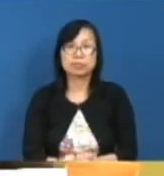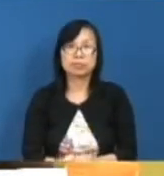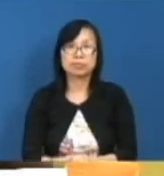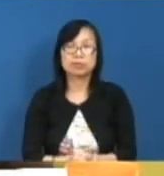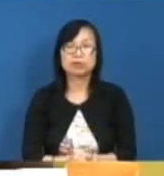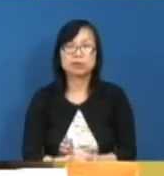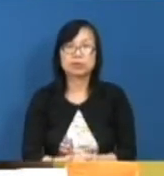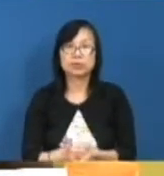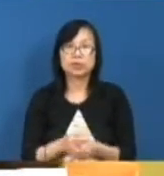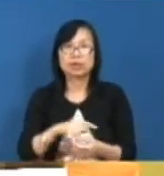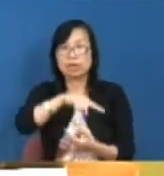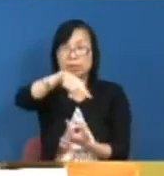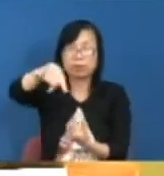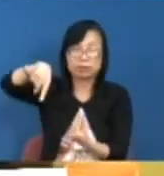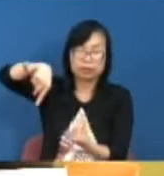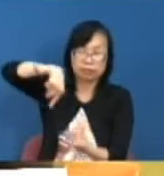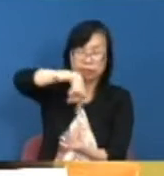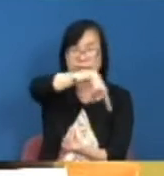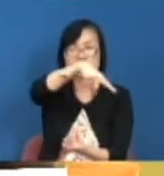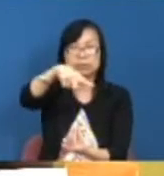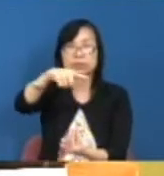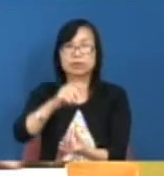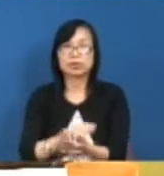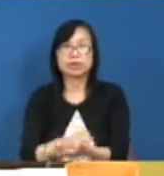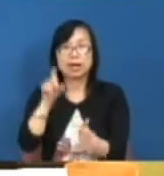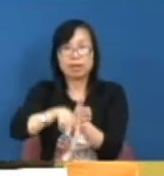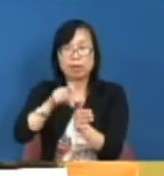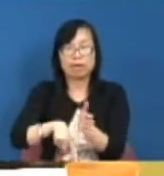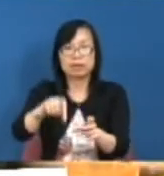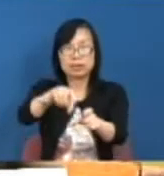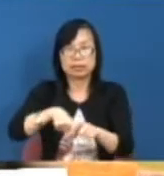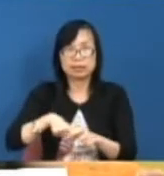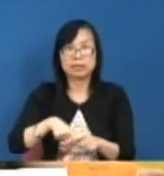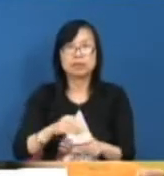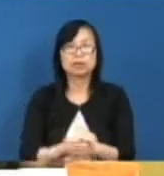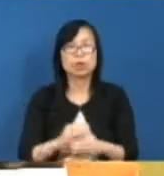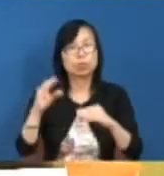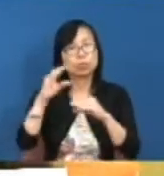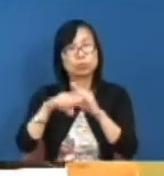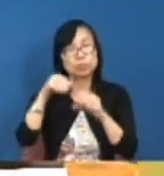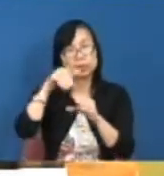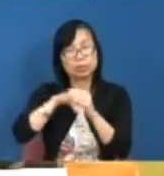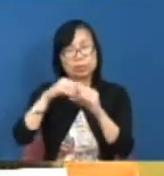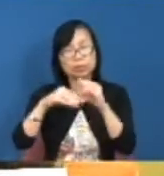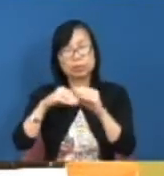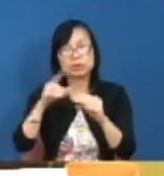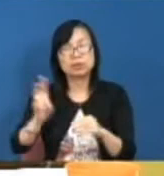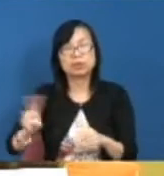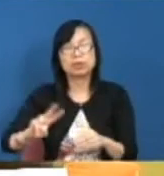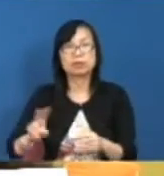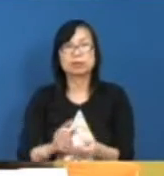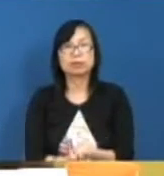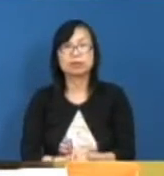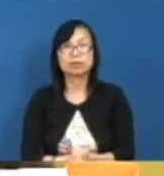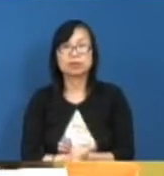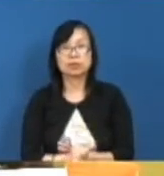後成個周轉裏面都係 banker 賺錢。股票市場一樣，你炒孖展也好，你點樣都好，你一定